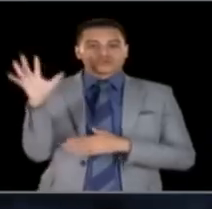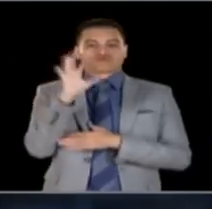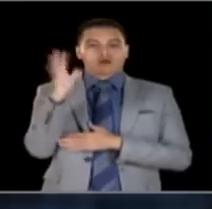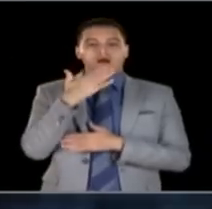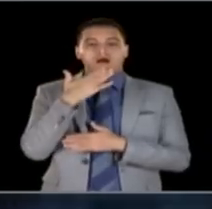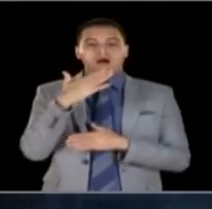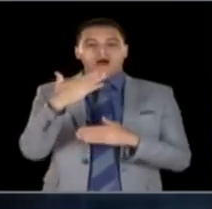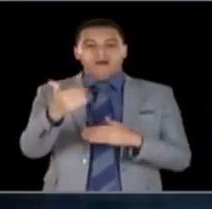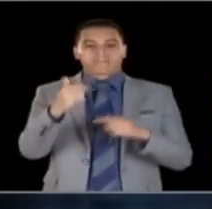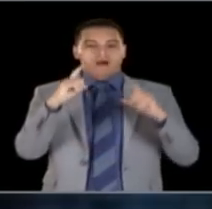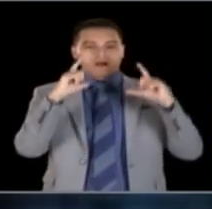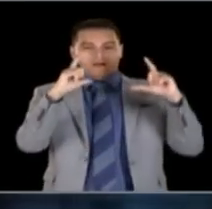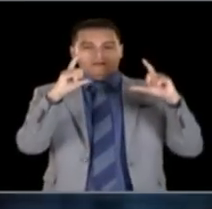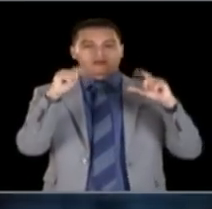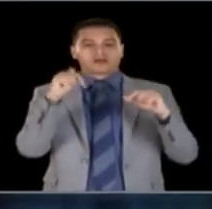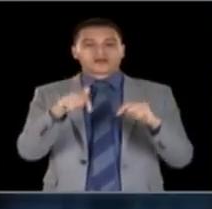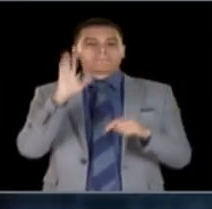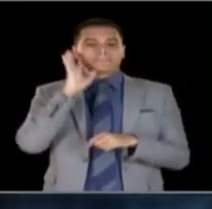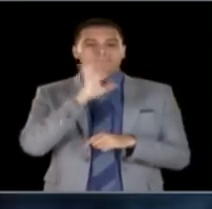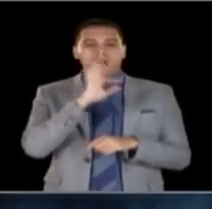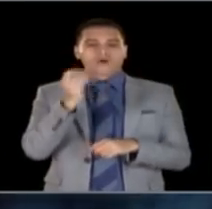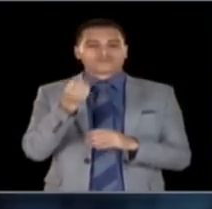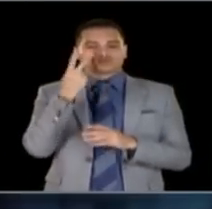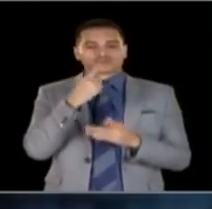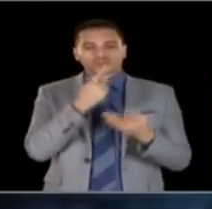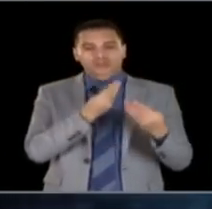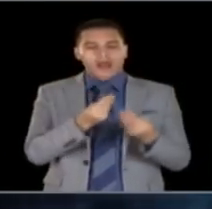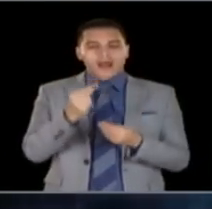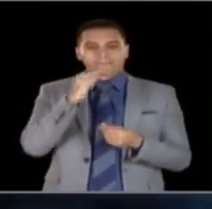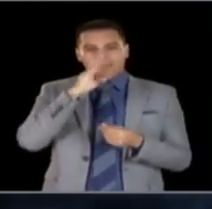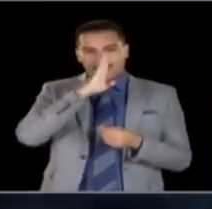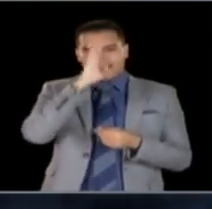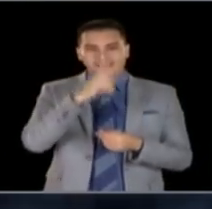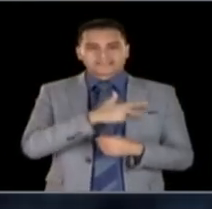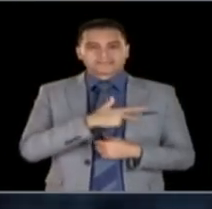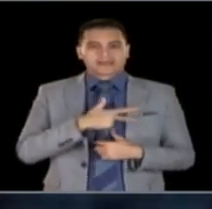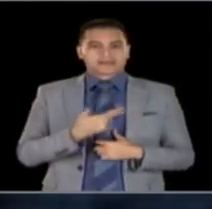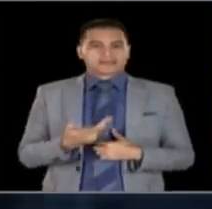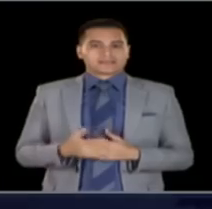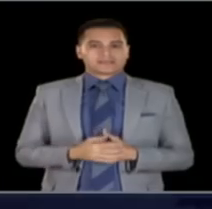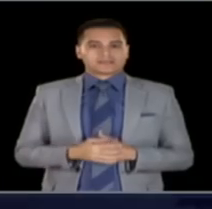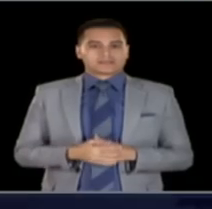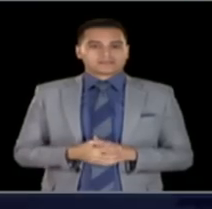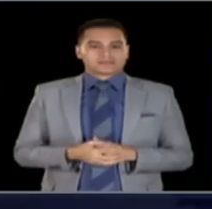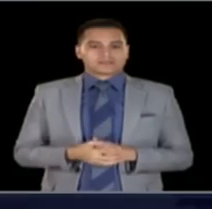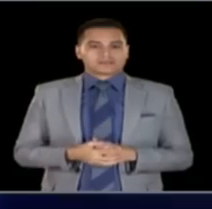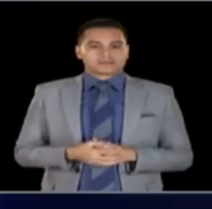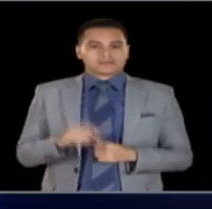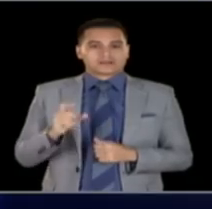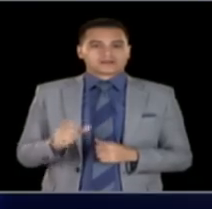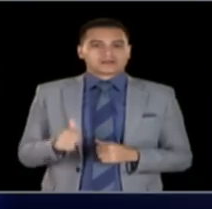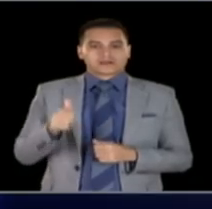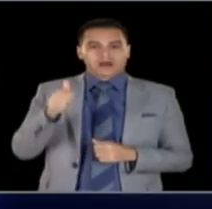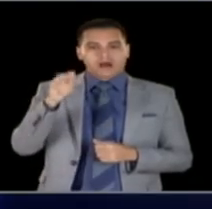شجرة القمر هو ديوان لشاعرة عراقية، فمن هي؟ نازك الملائكة.